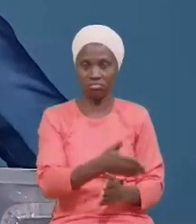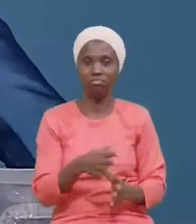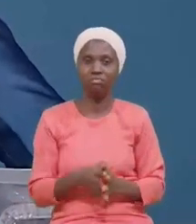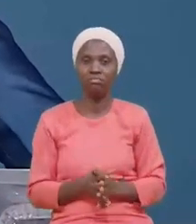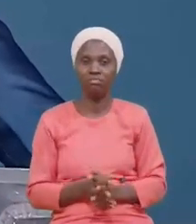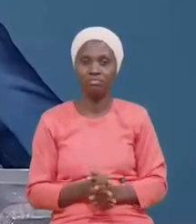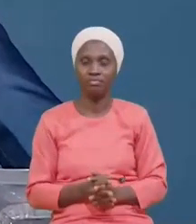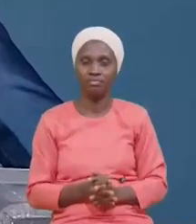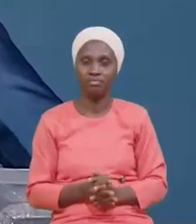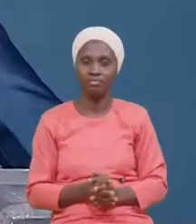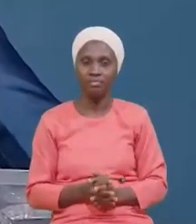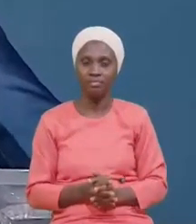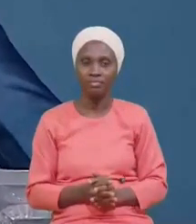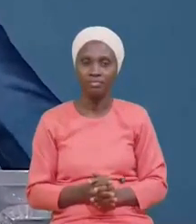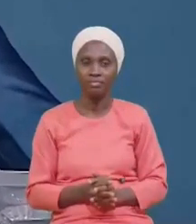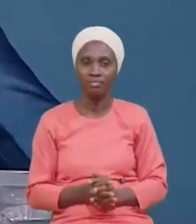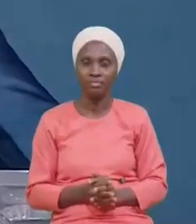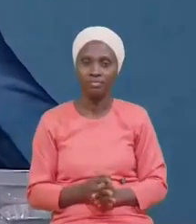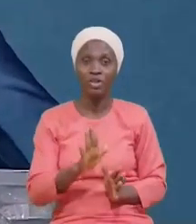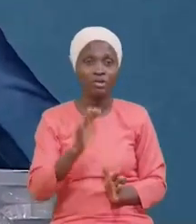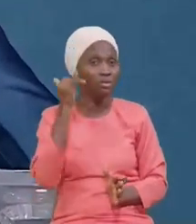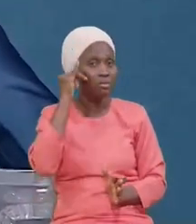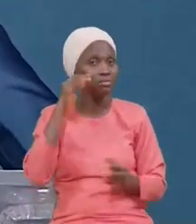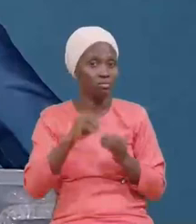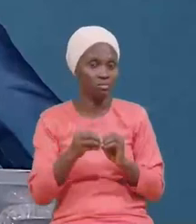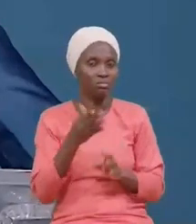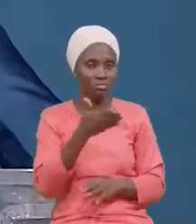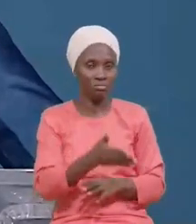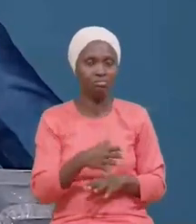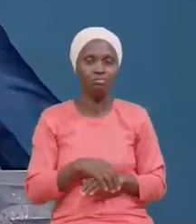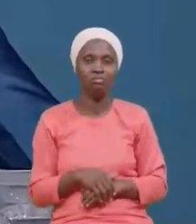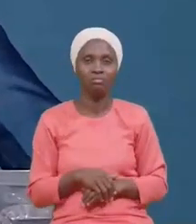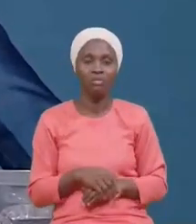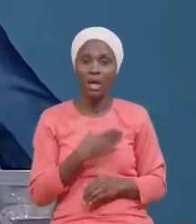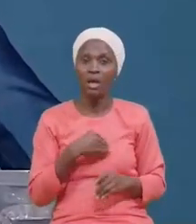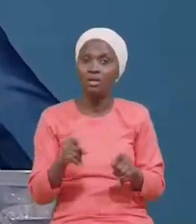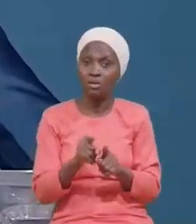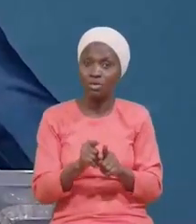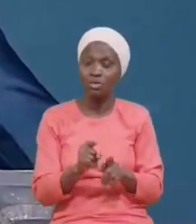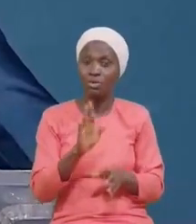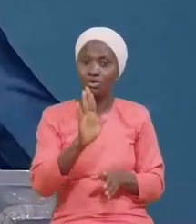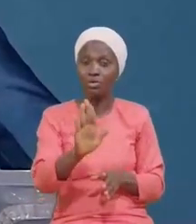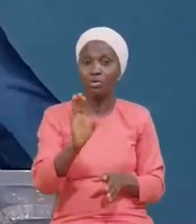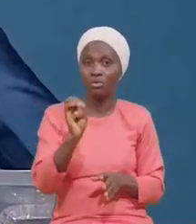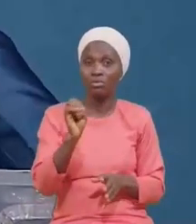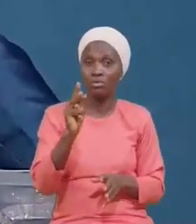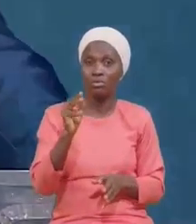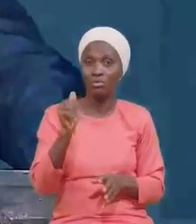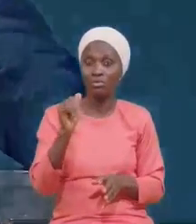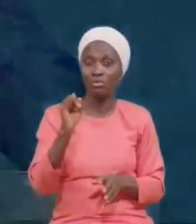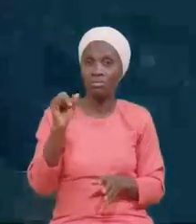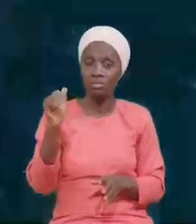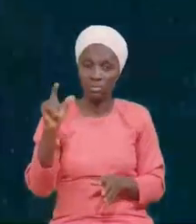lisible, votre nom, numéro de téléphone, numéro